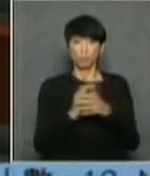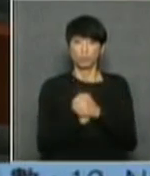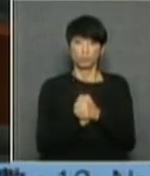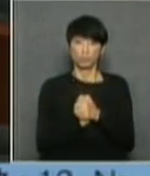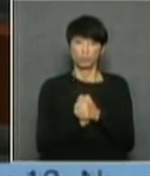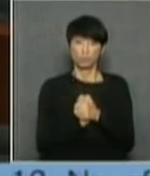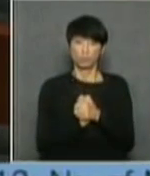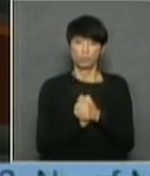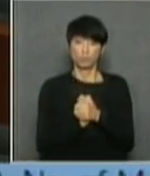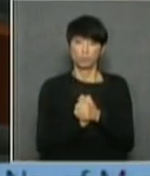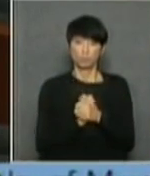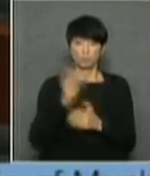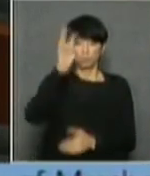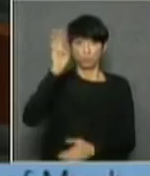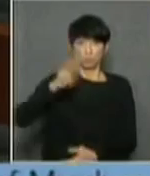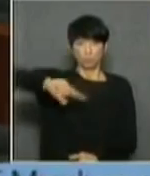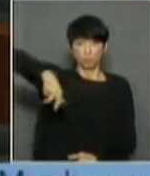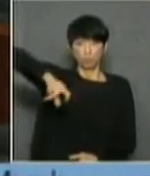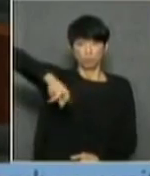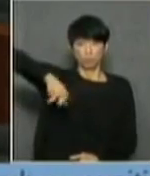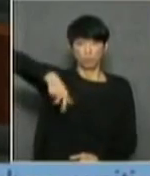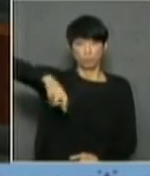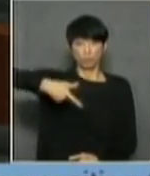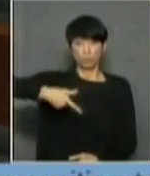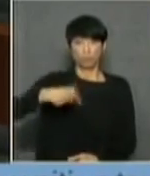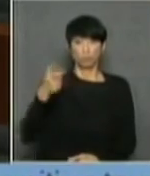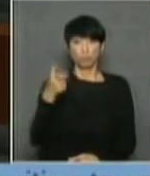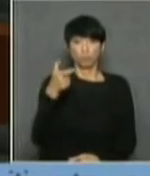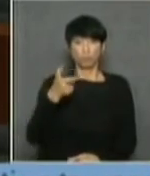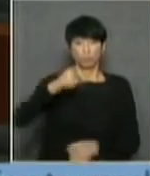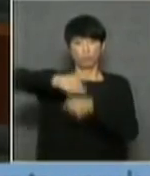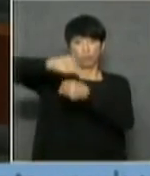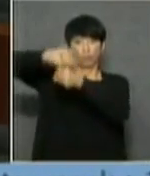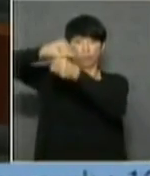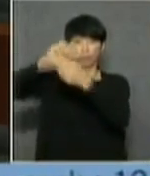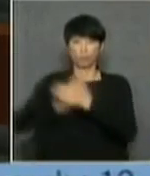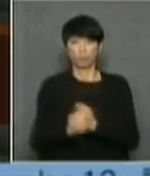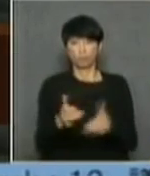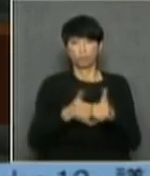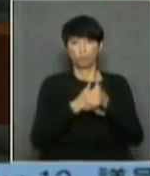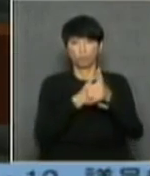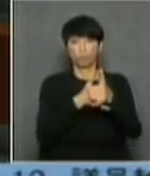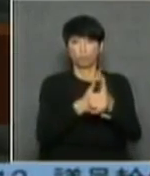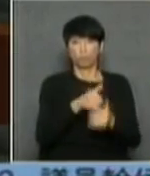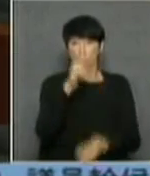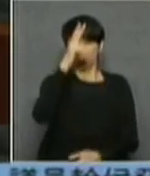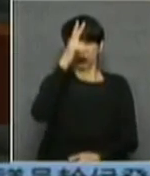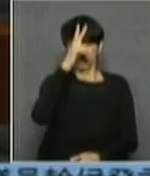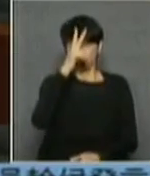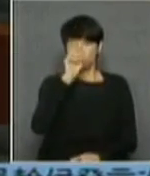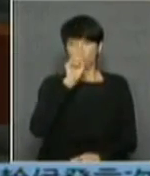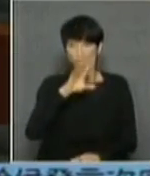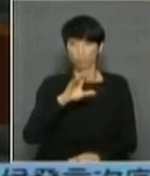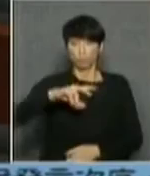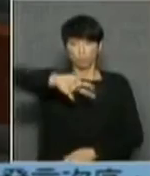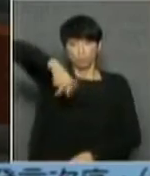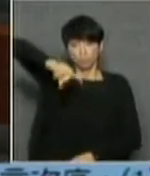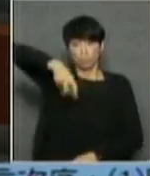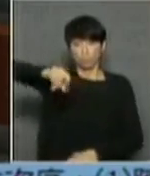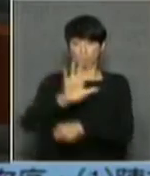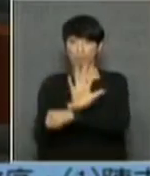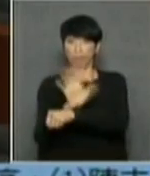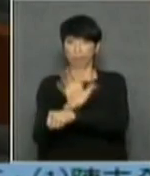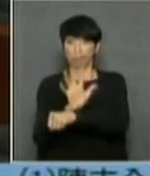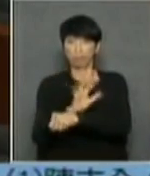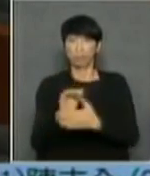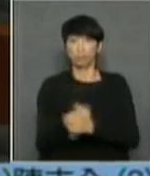即係開水喉用水多咗，真係可能跟足政府講，每次用佢都開足五分鐘，咁所以呢佢哋用水